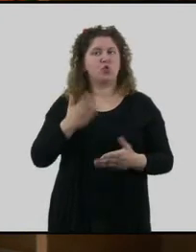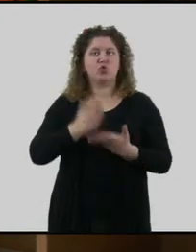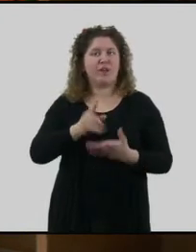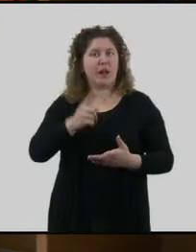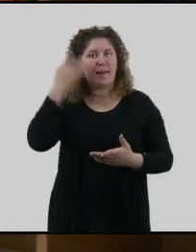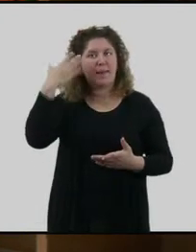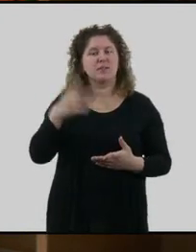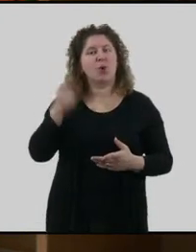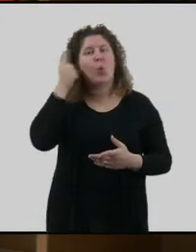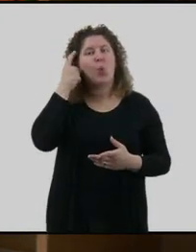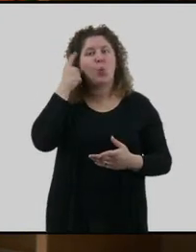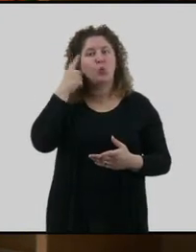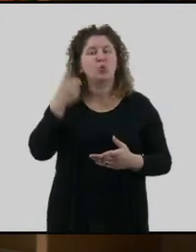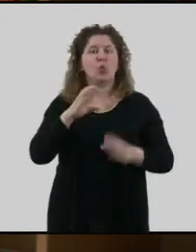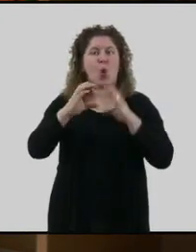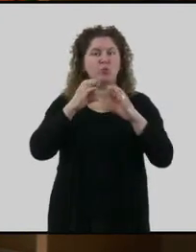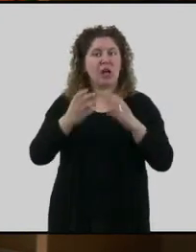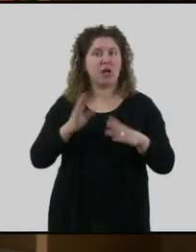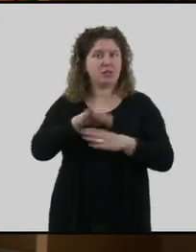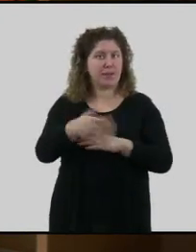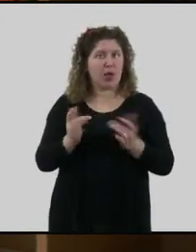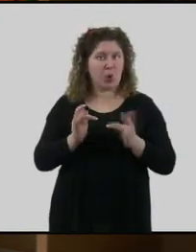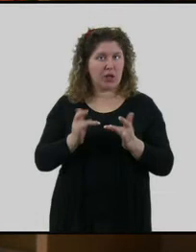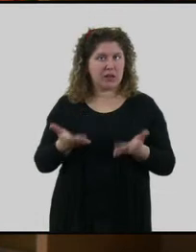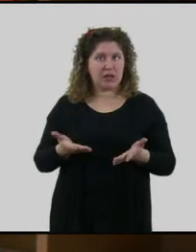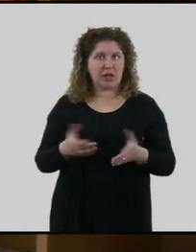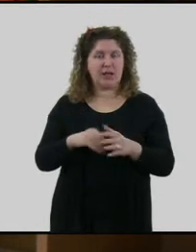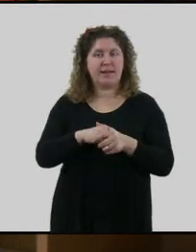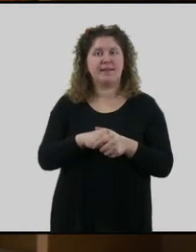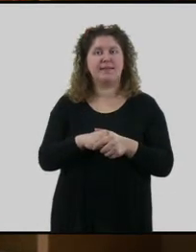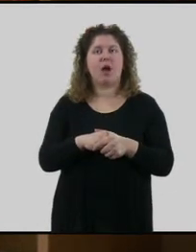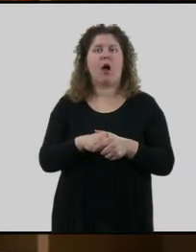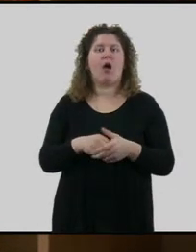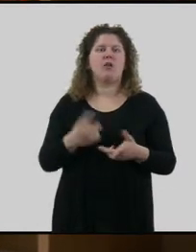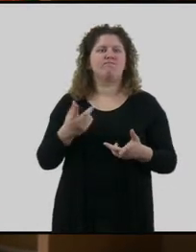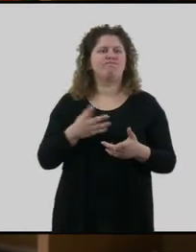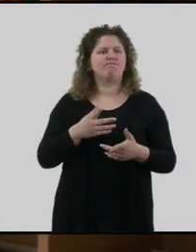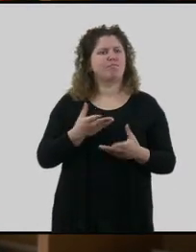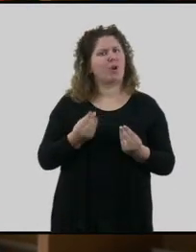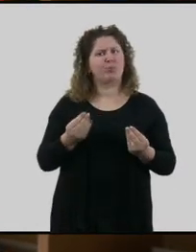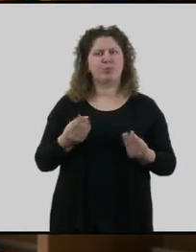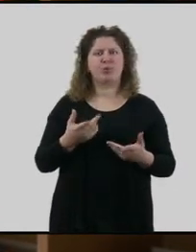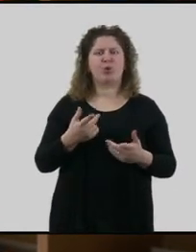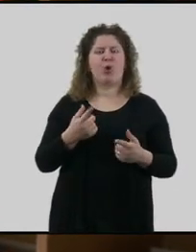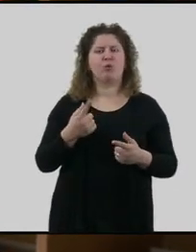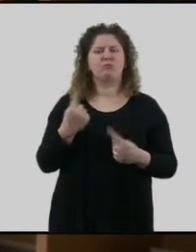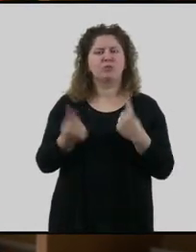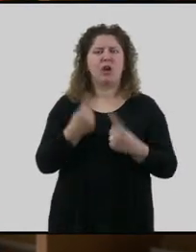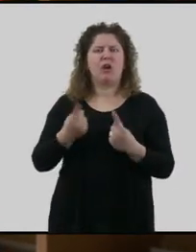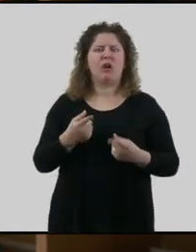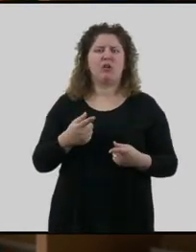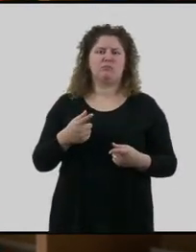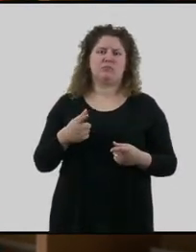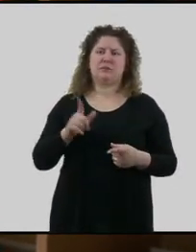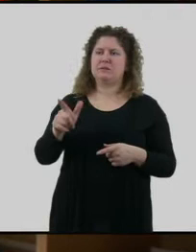komunikacije putem interneta, sama anonimnost dovodi do toga da često odbacuju, diskriminiraju